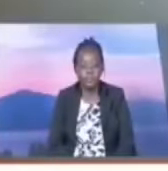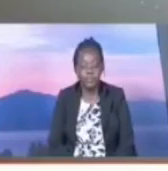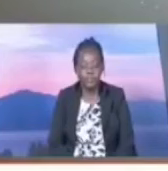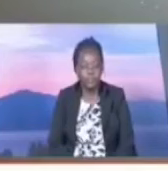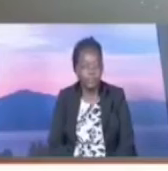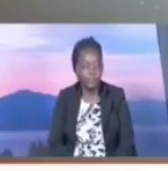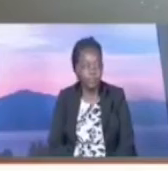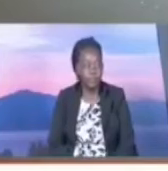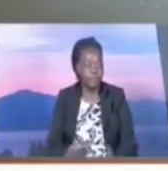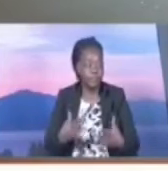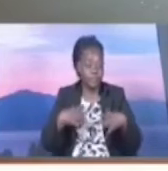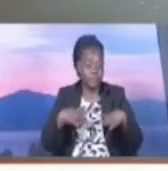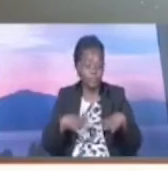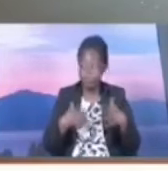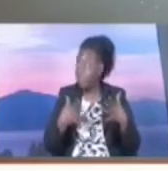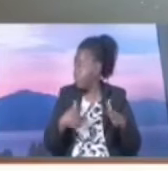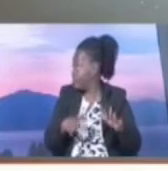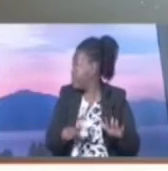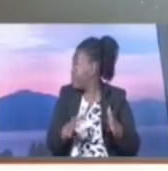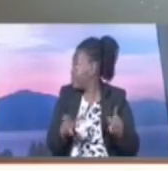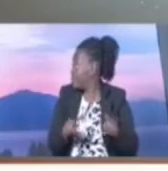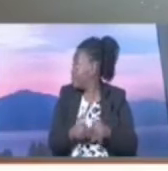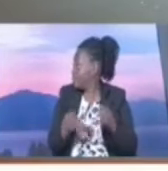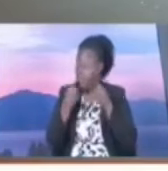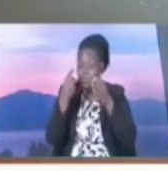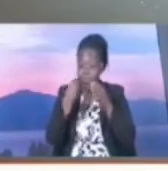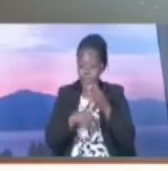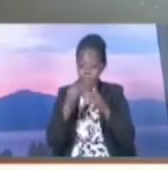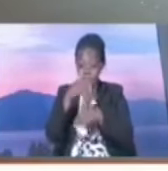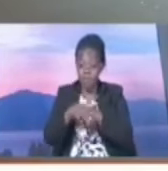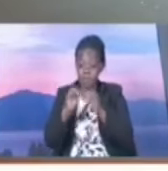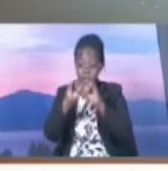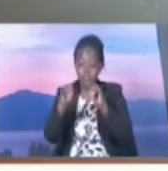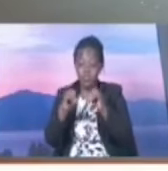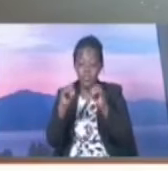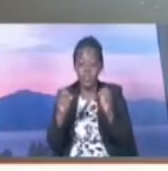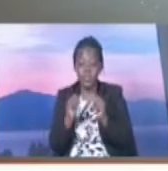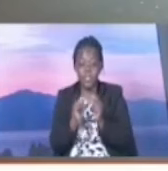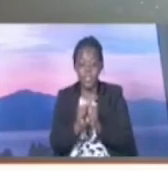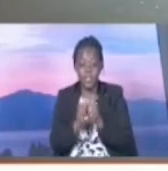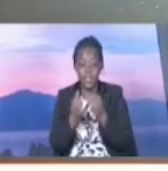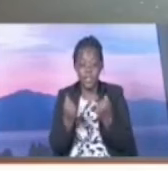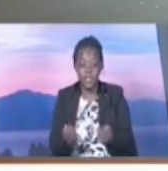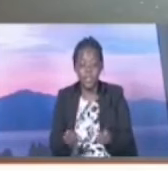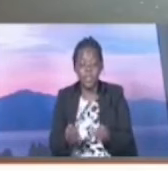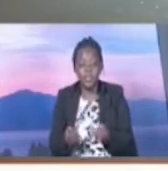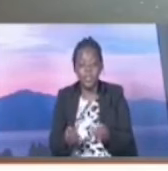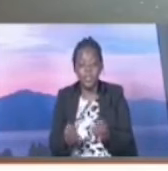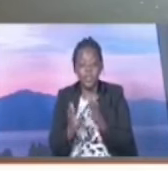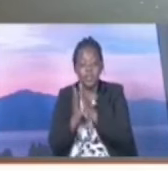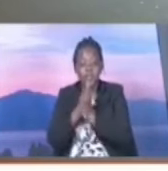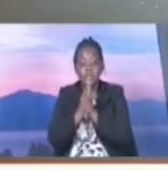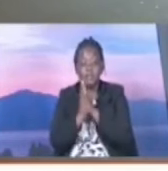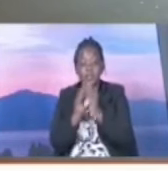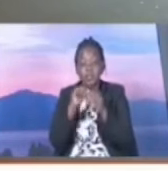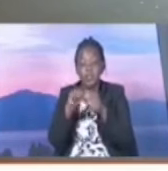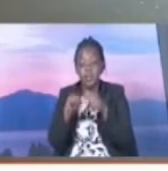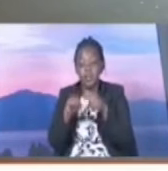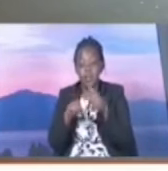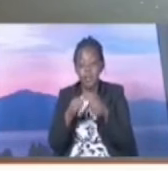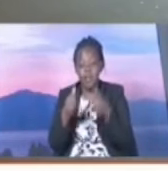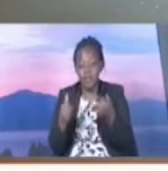Kulika inyo moko mula moko mpozi nkutegeza nti oluvanyuma lwagatali ko nfufu tulizako embozi ya feya kafuo